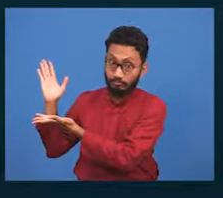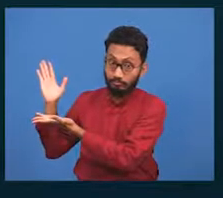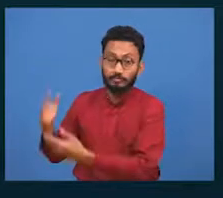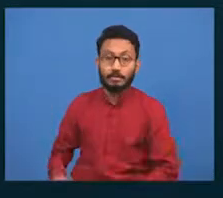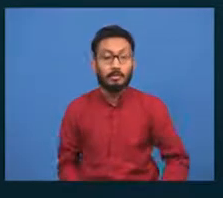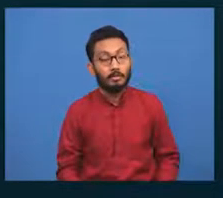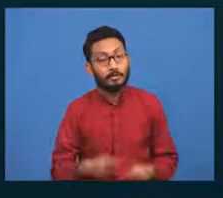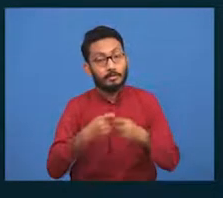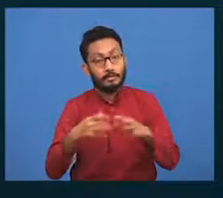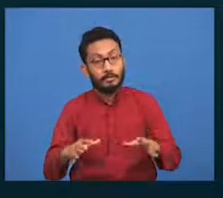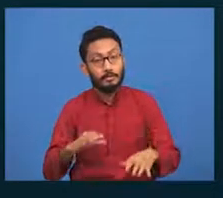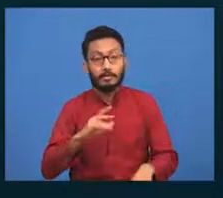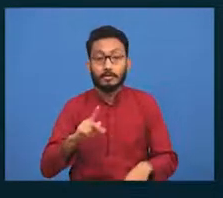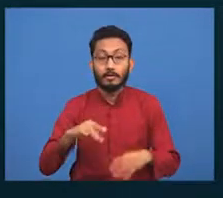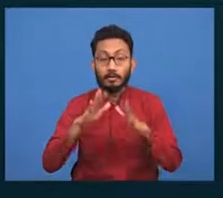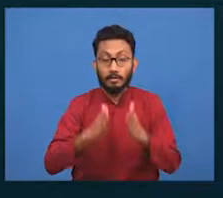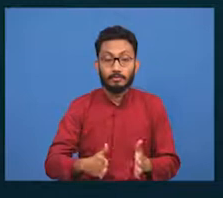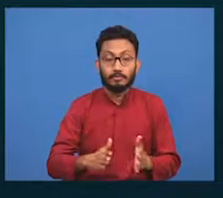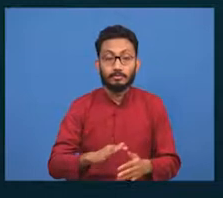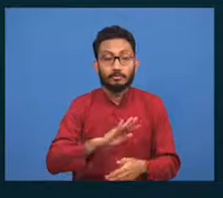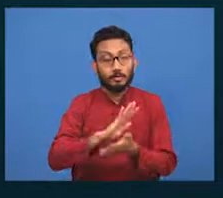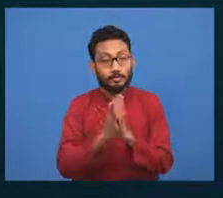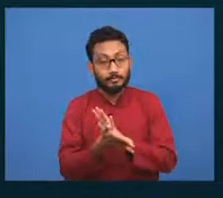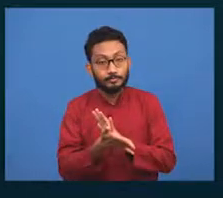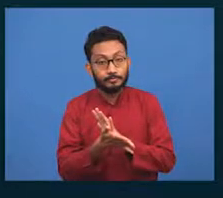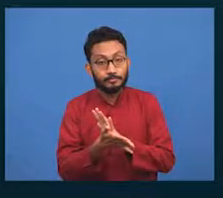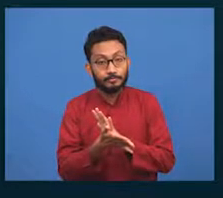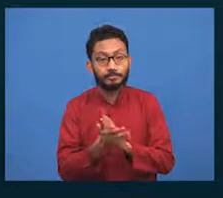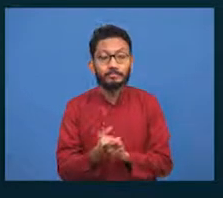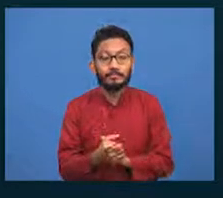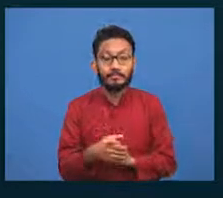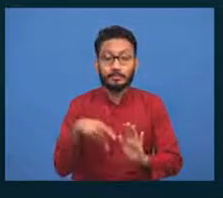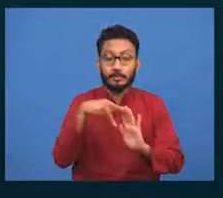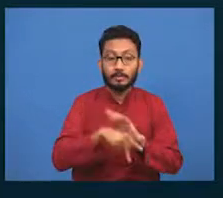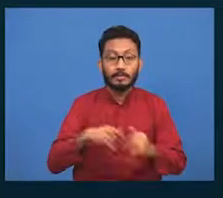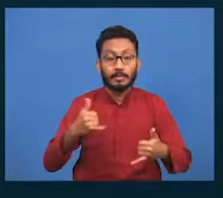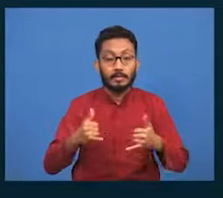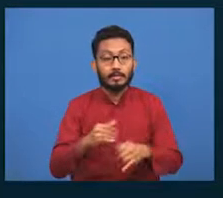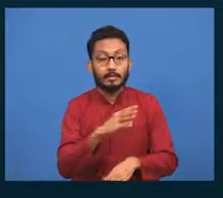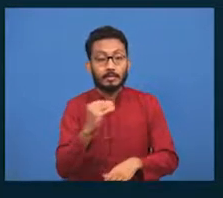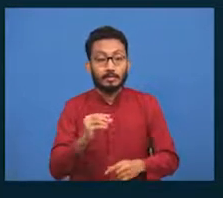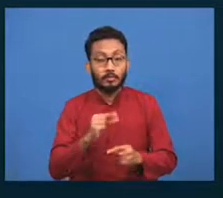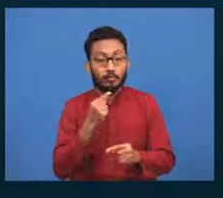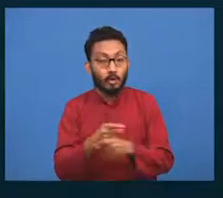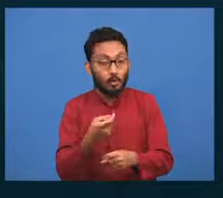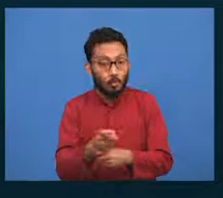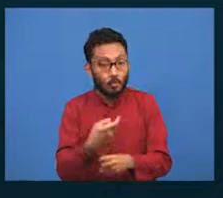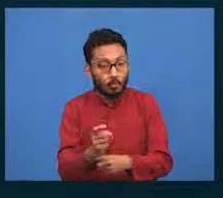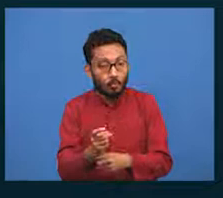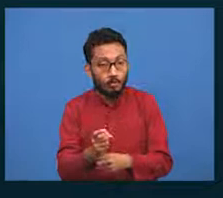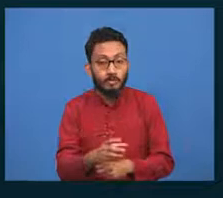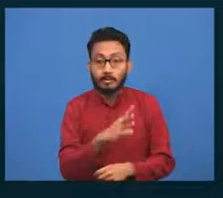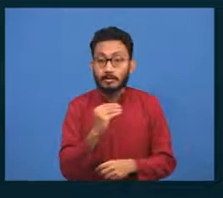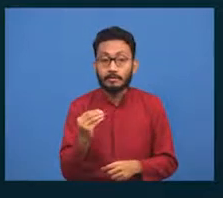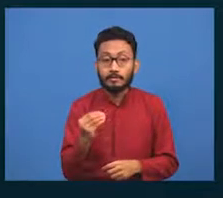tinggalkanlah orang yang menjadikan agama mereka sebagai permainan dan gurauan, serta mereka telah ditipu oleh